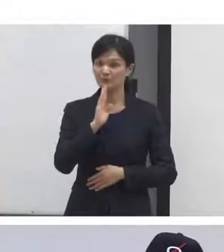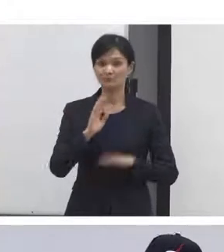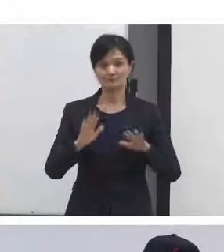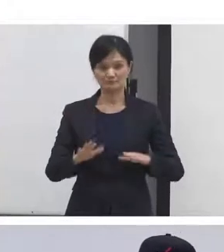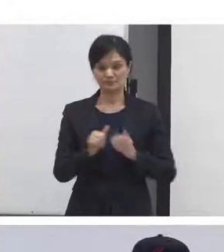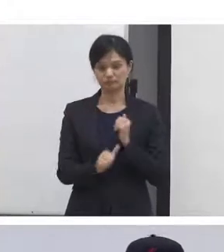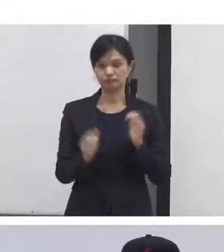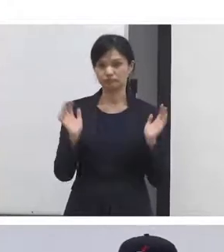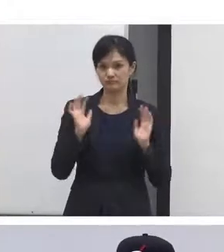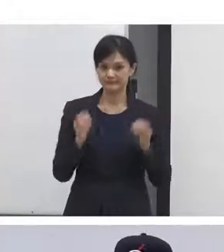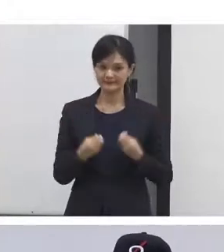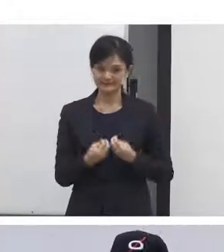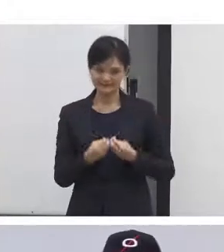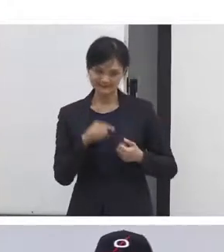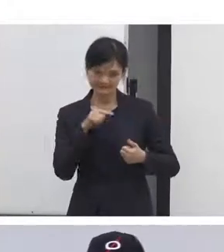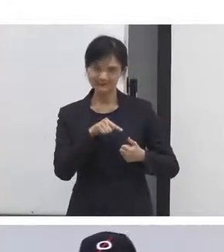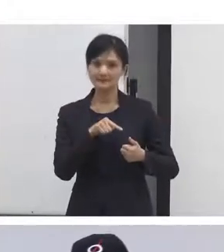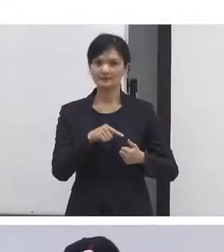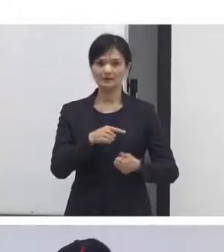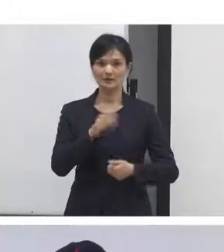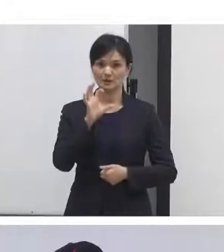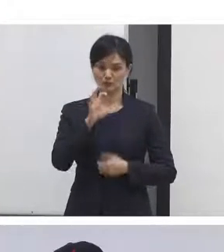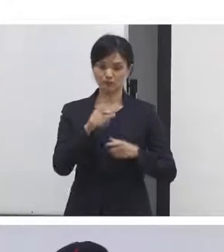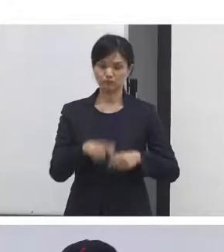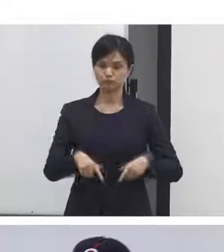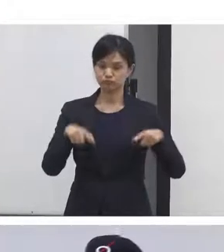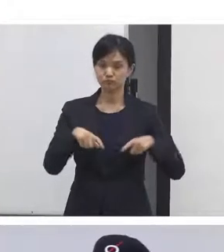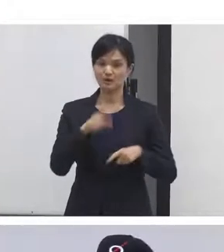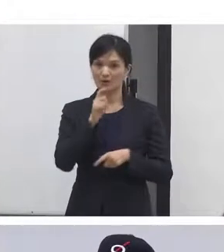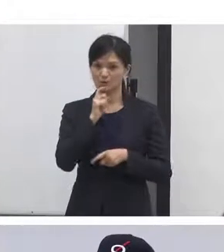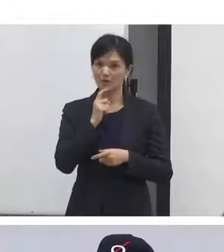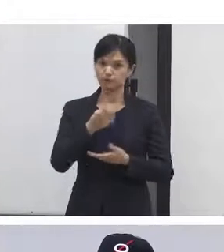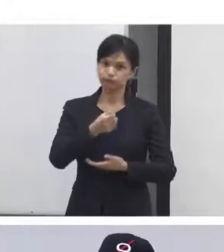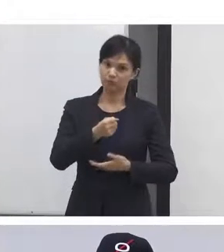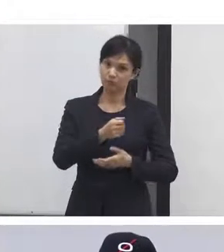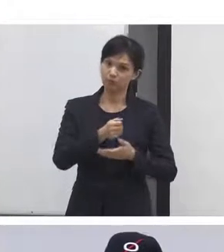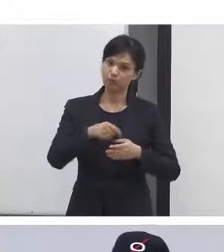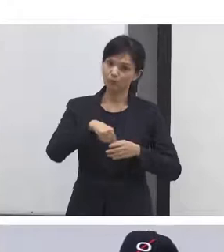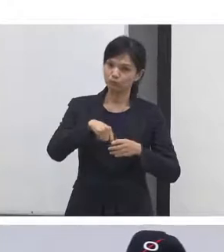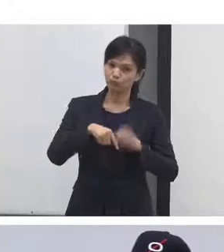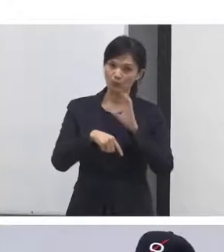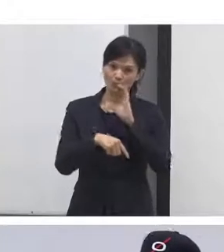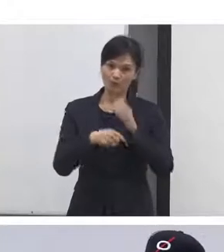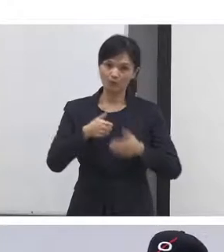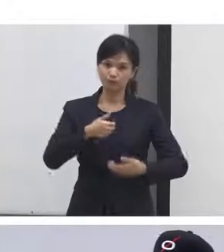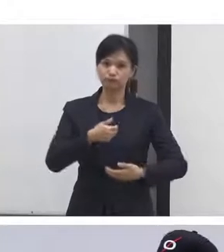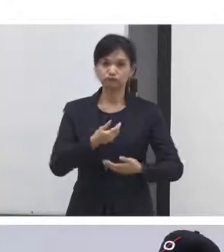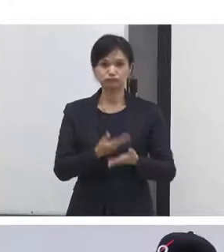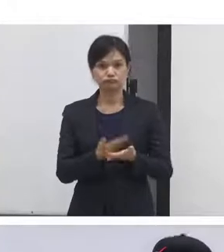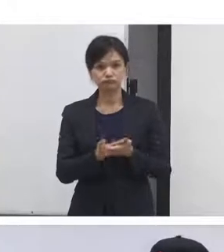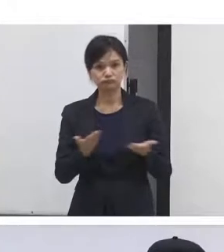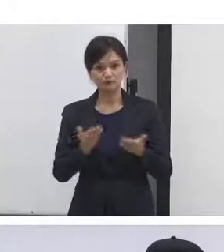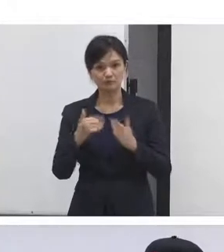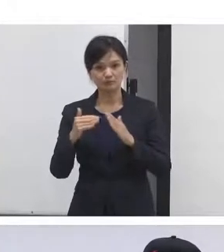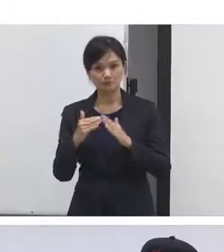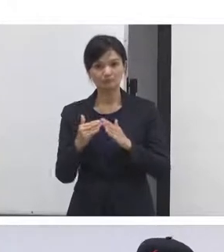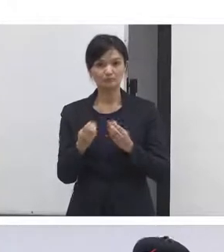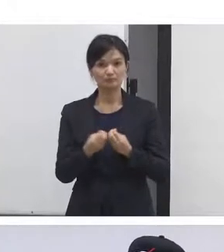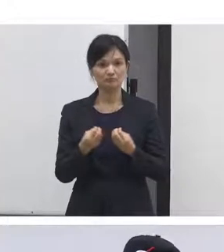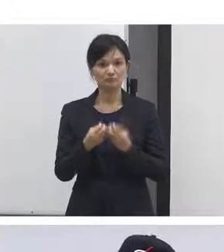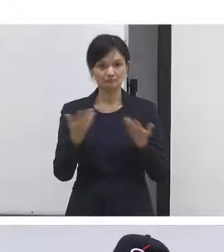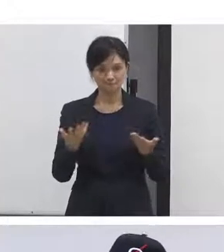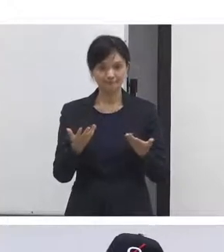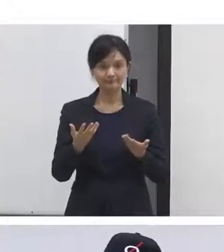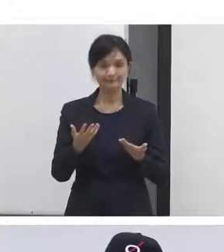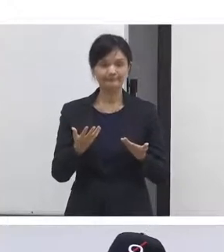想说，哎，怎么办？他们接下来的尿布、奶粉，或者是说接下来上学，那其实整个完全重心不太一样。也是这